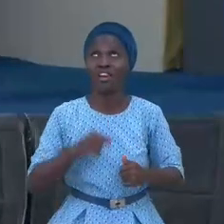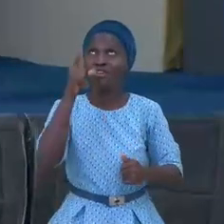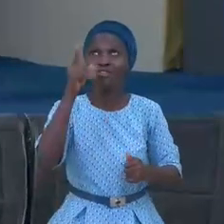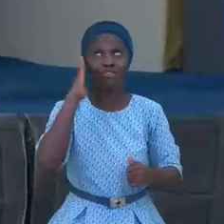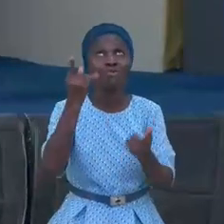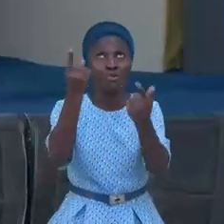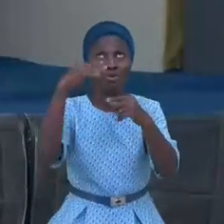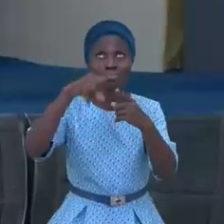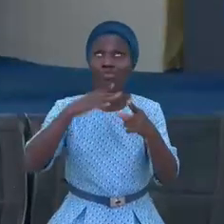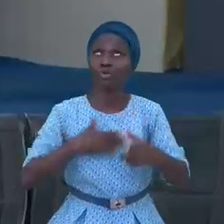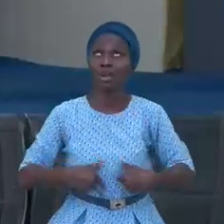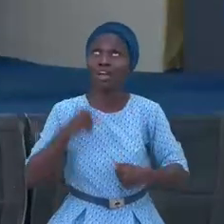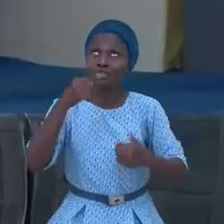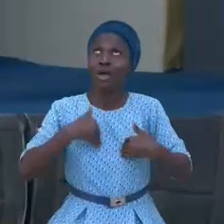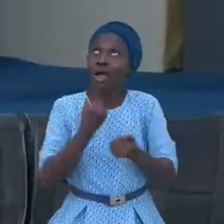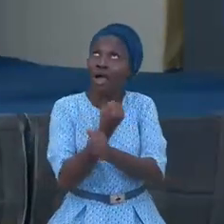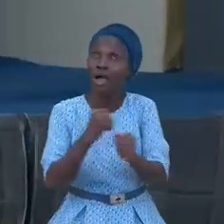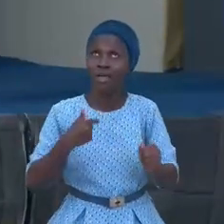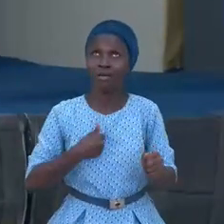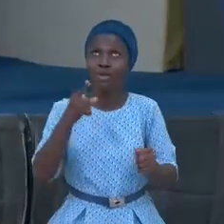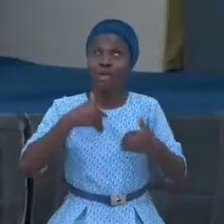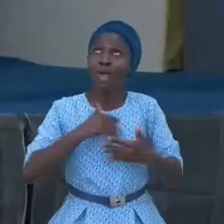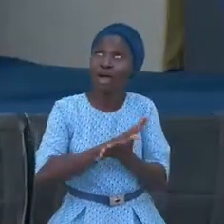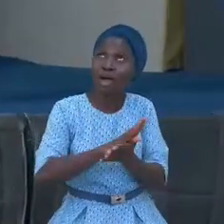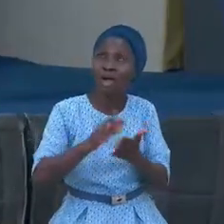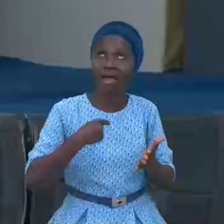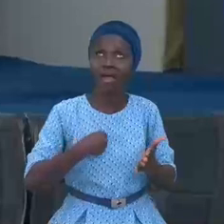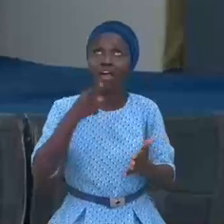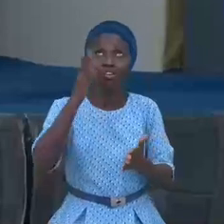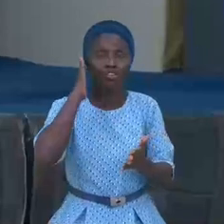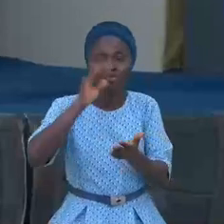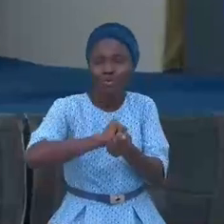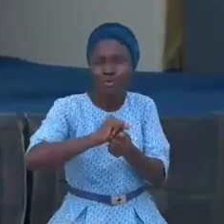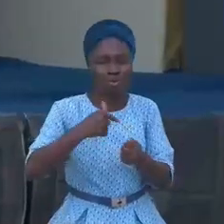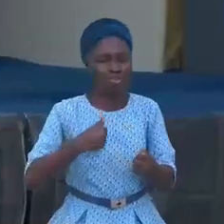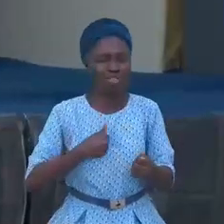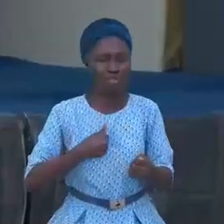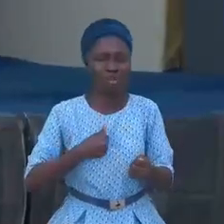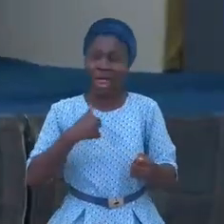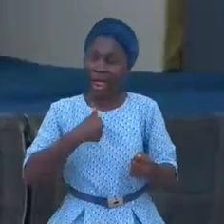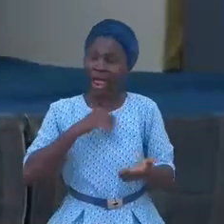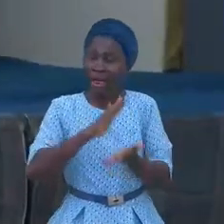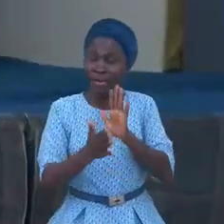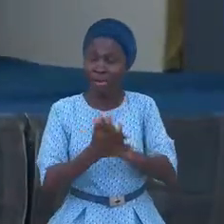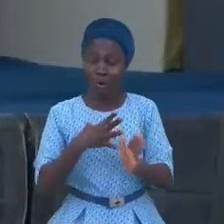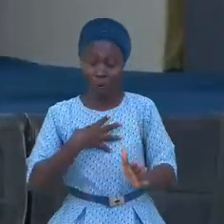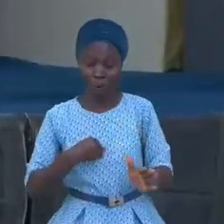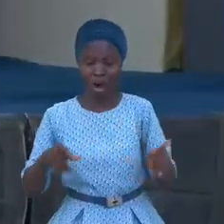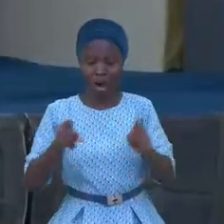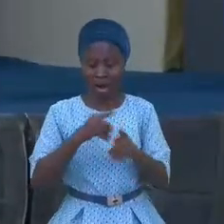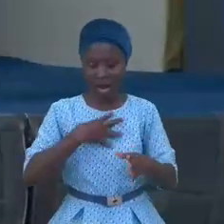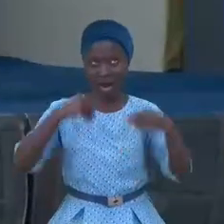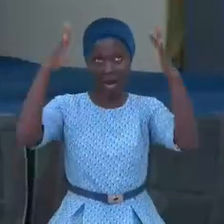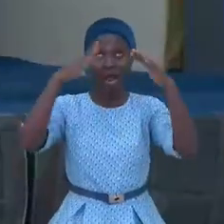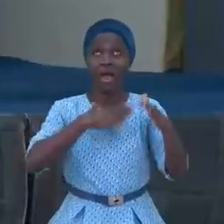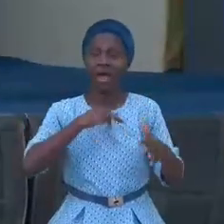vie. Tu m'as purifié. Tu m'as lavé. Je suis aussi blanc que la neige. Et